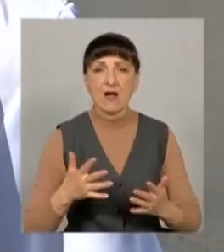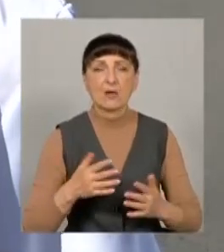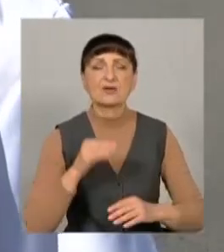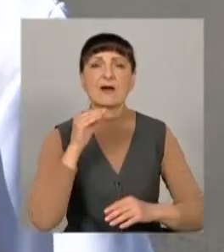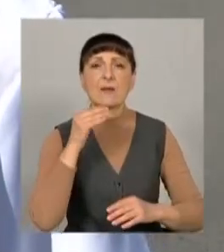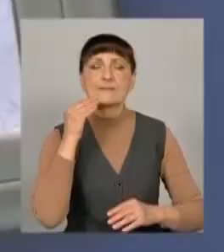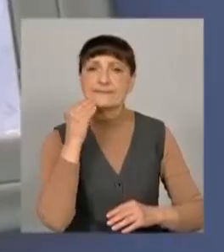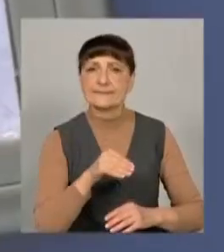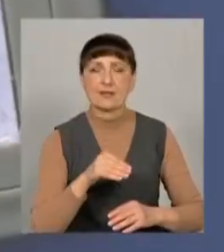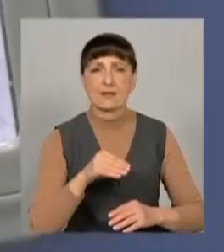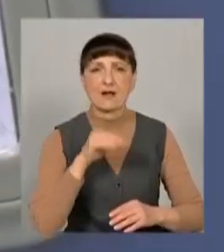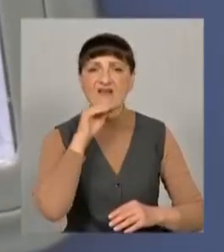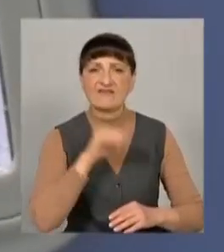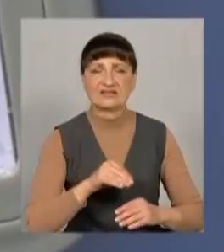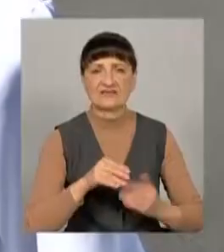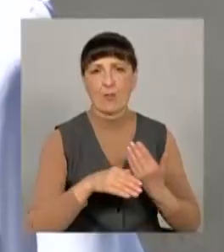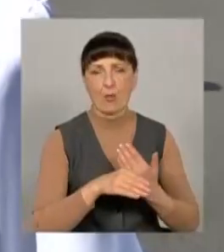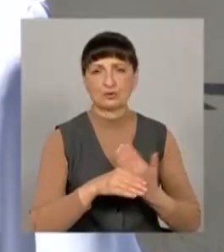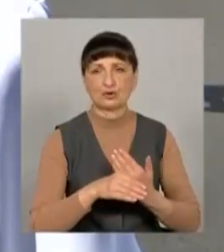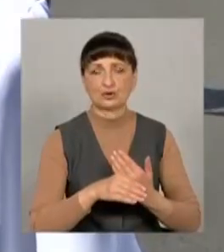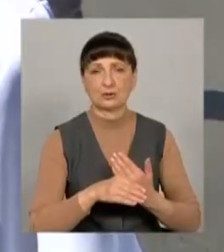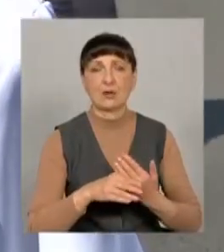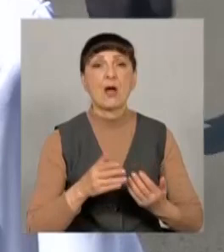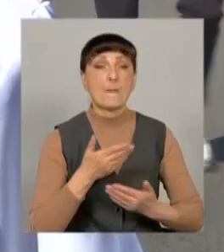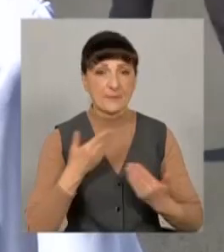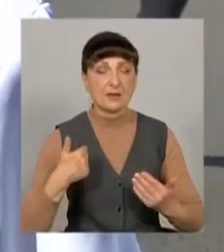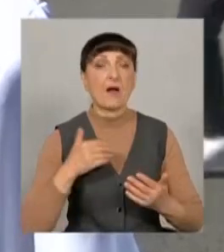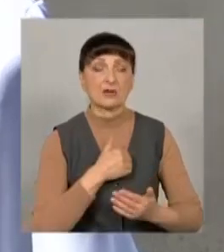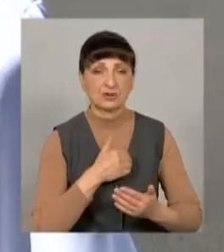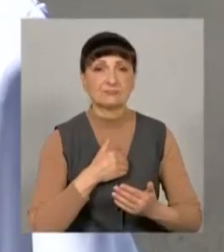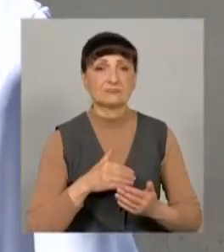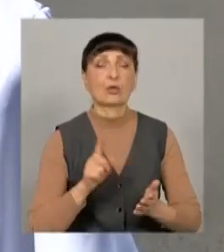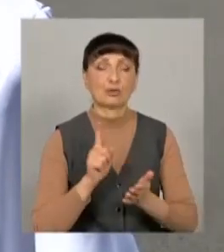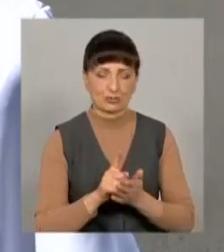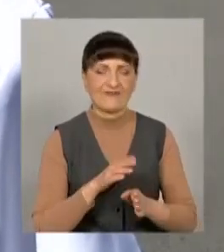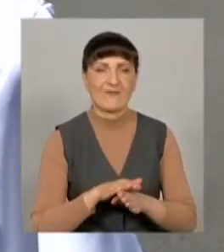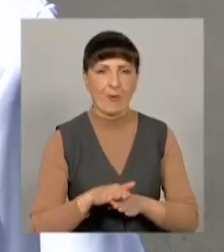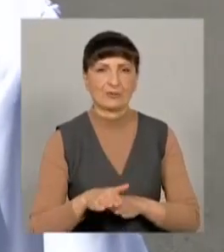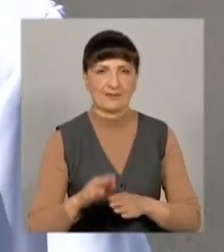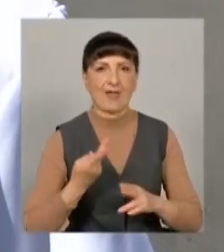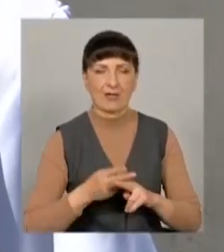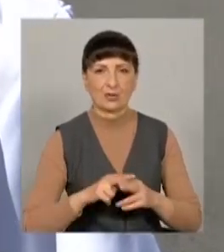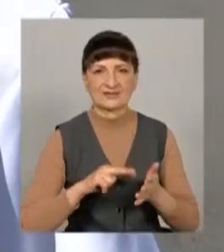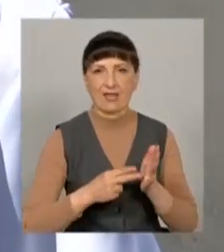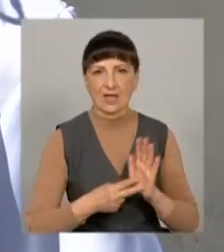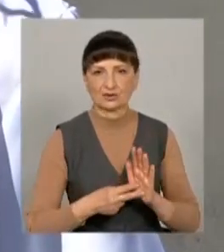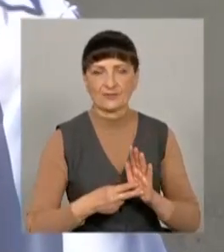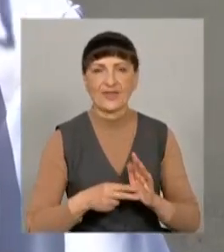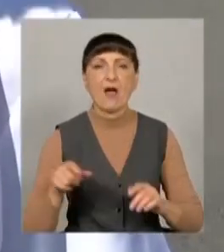квалифицированную помощь, диагностику. С этой задачей мы, конечно, должны справиться.